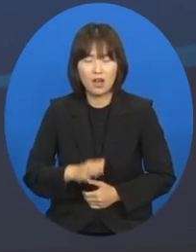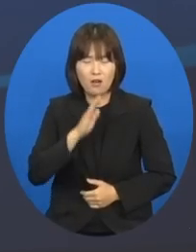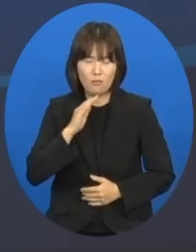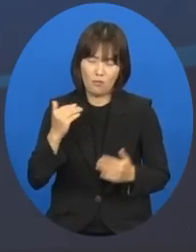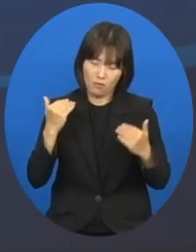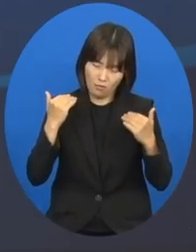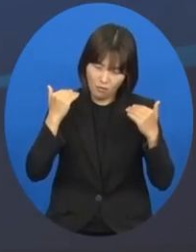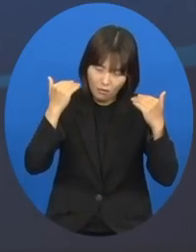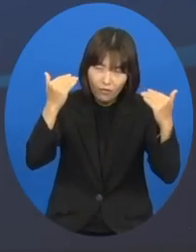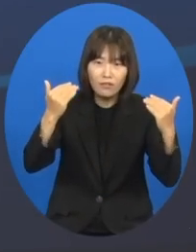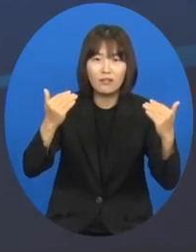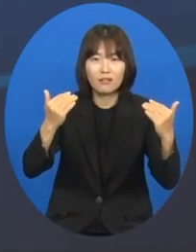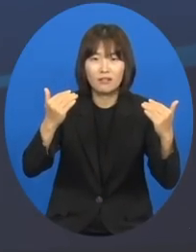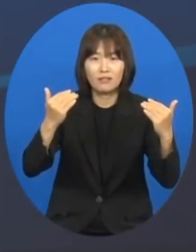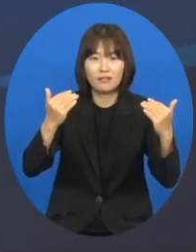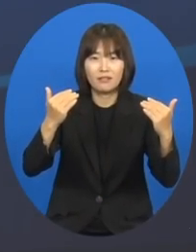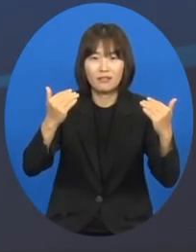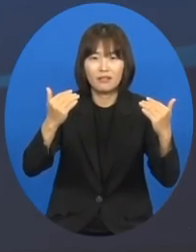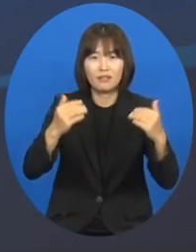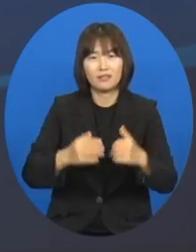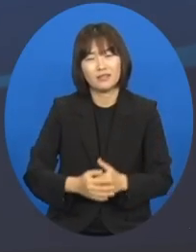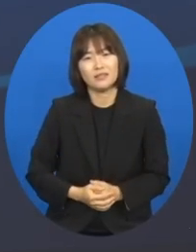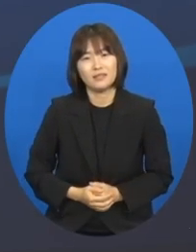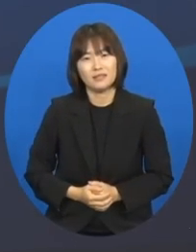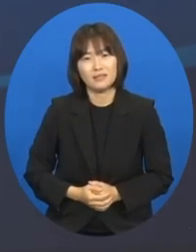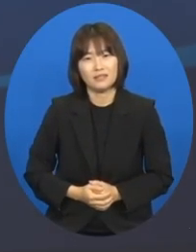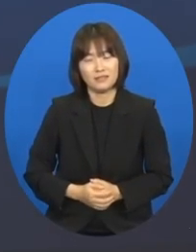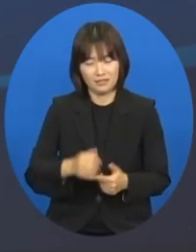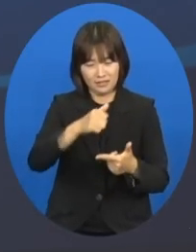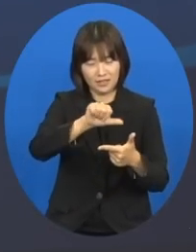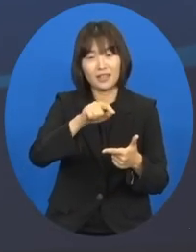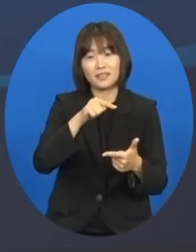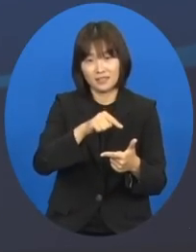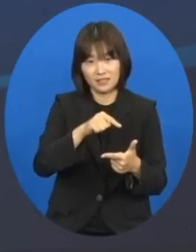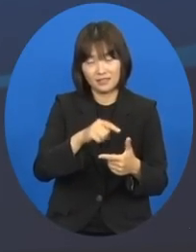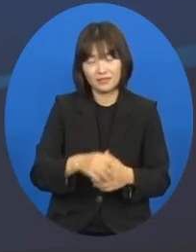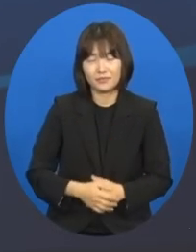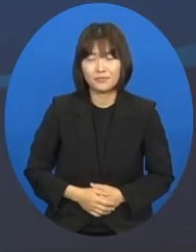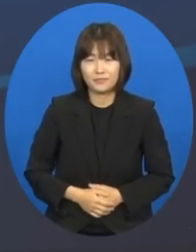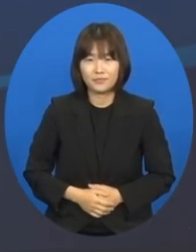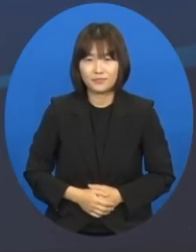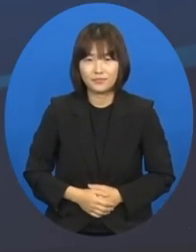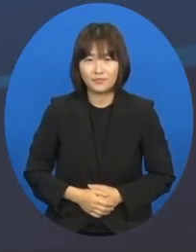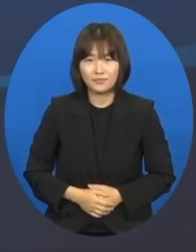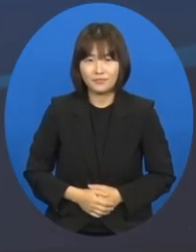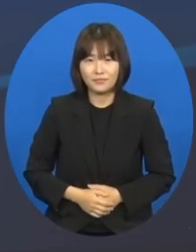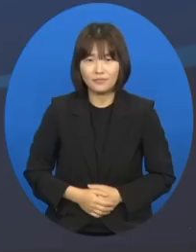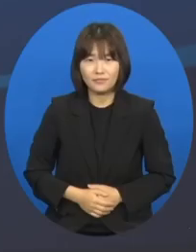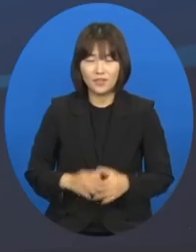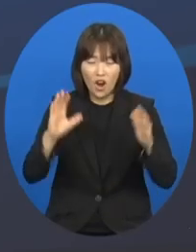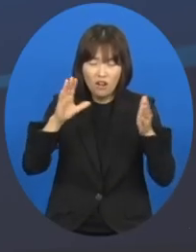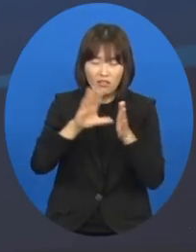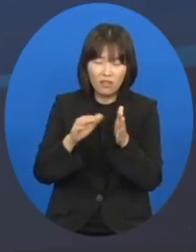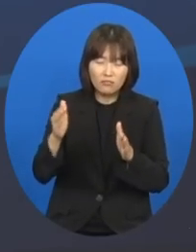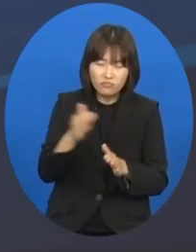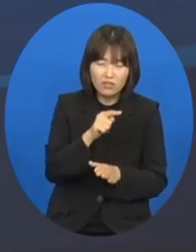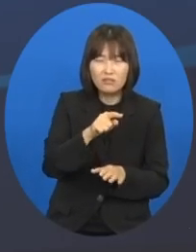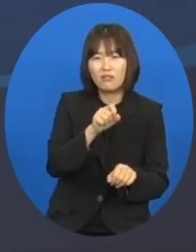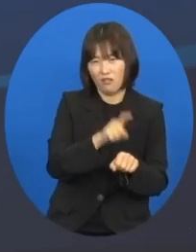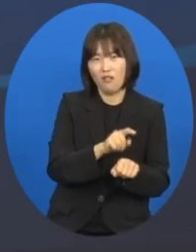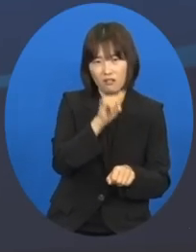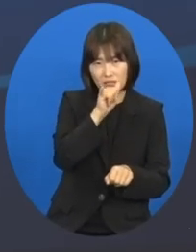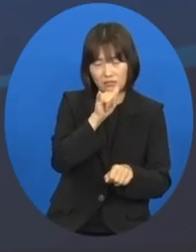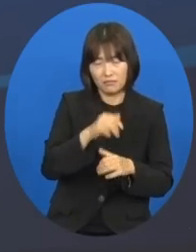성숙한 엄청 성숙한 아들이에요 근데 어려서부터 그런 조짐이 보였어요 애들이